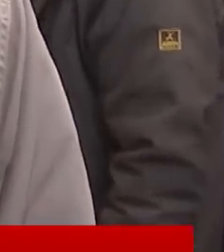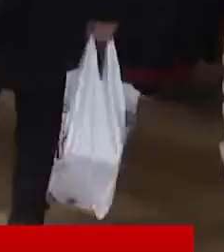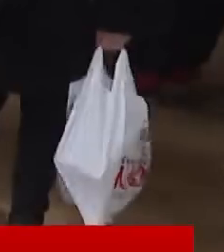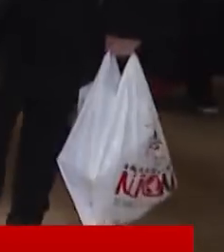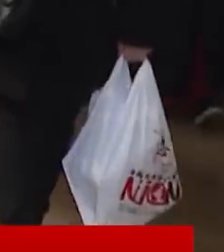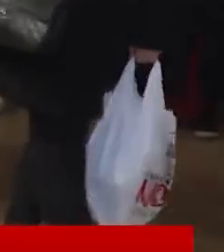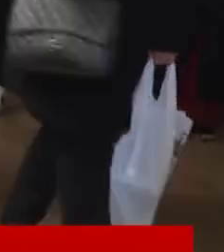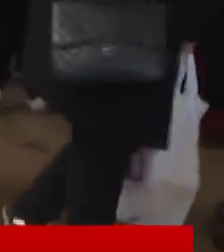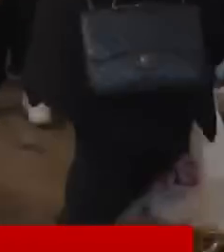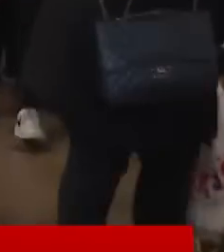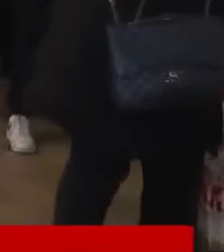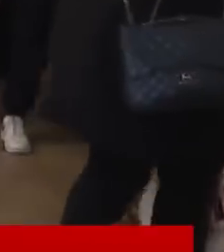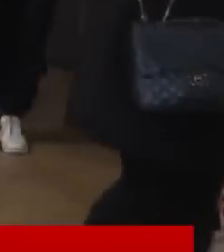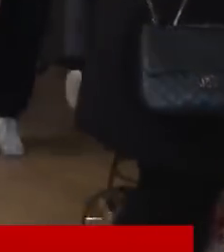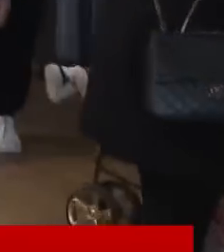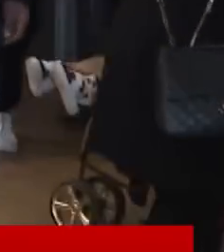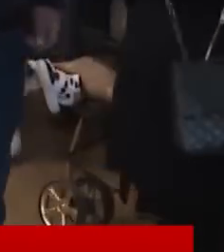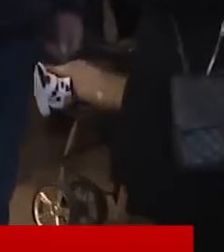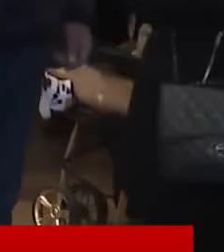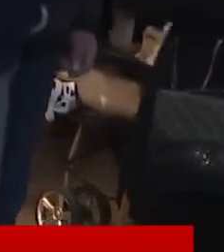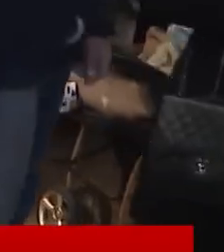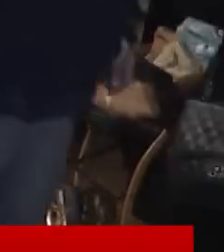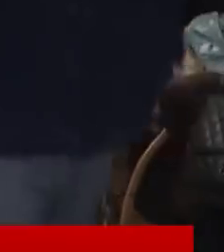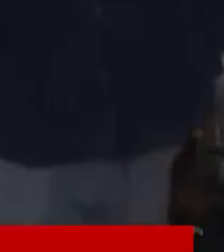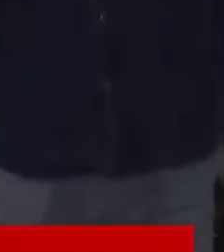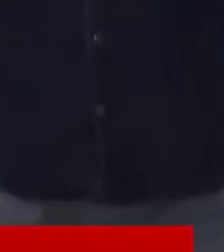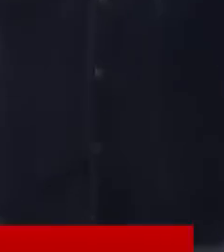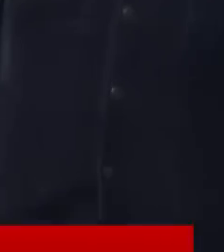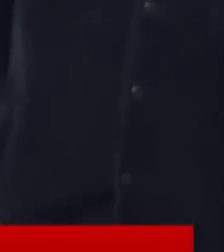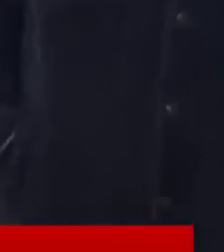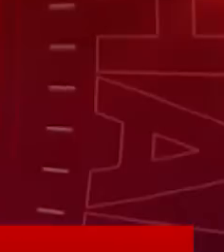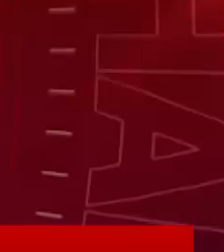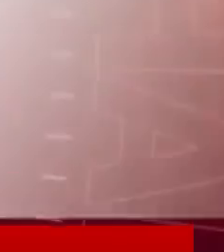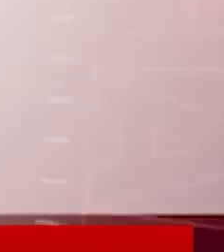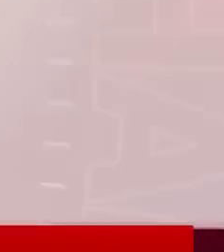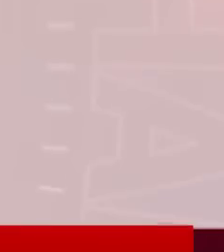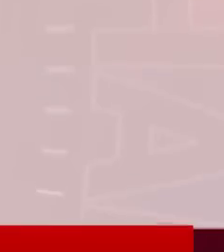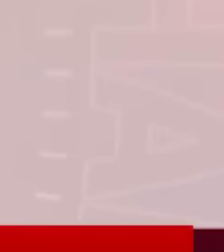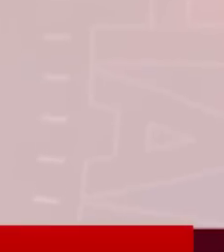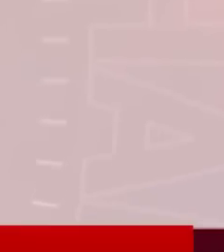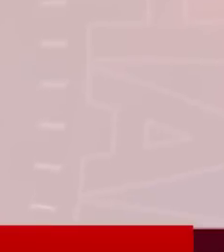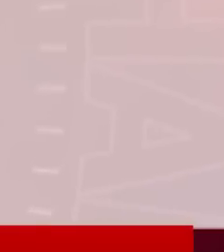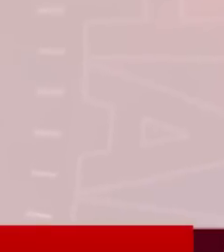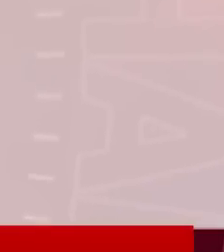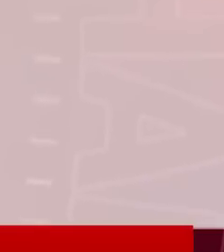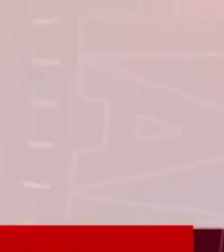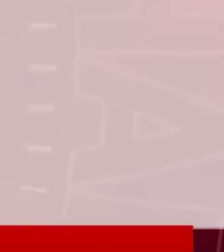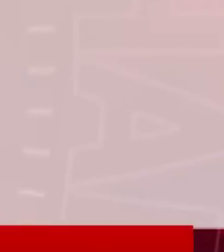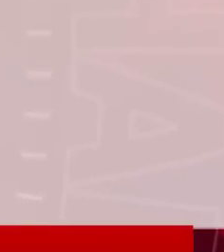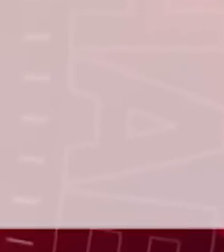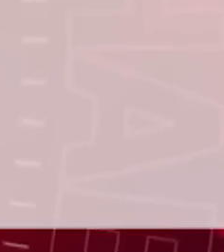yatacağız çocuklarla yılbaşı başkalarının vazgeçilmezi kuruyemişlerin fiyatları Bu yıl çok yüksek Antep fıstığının kilosu 495 lira